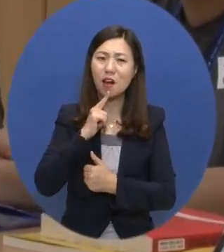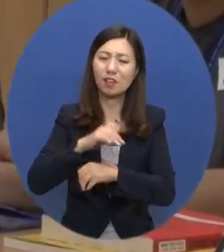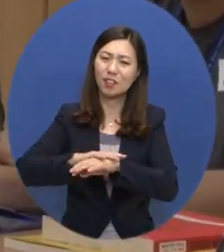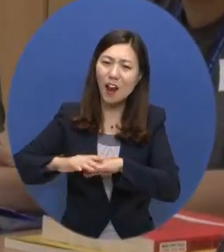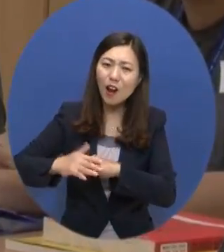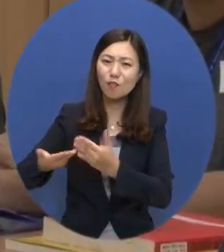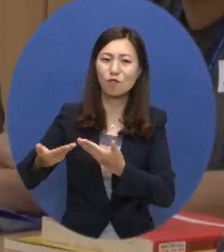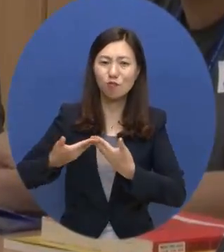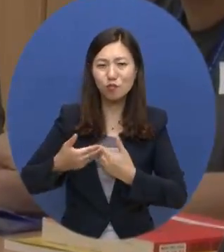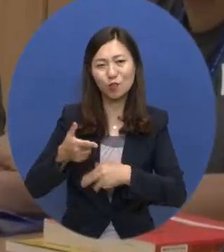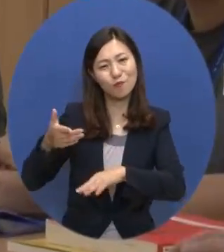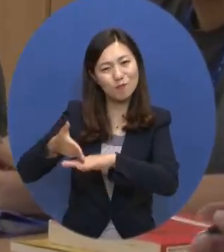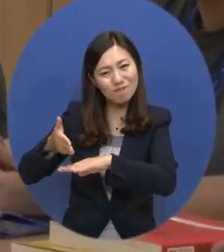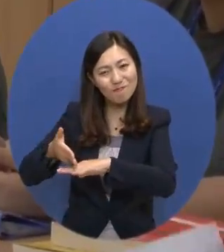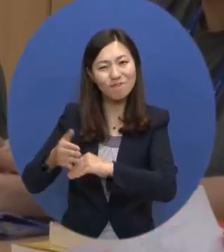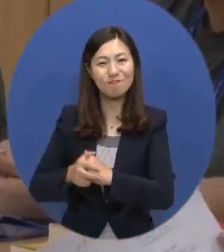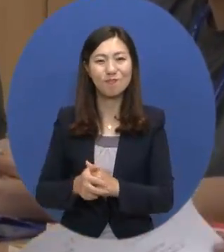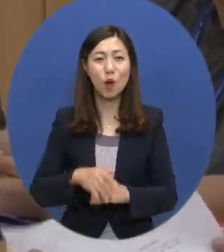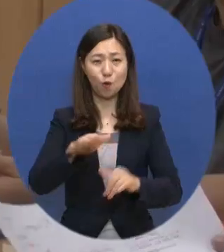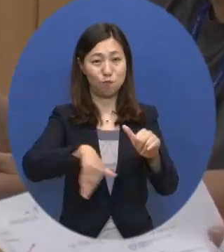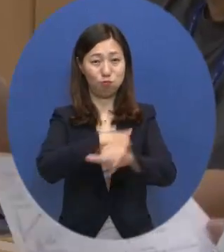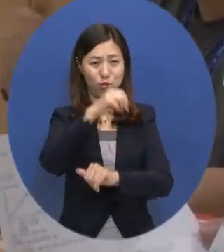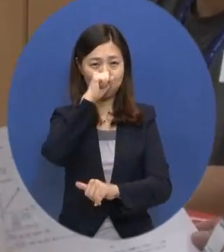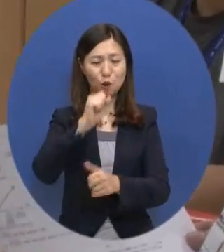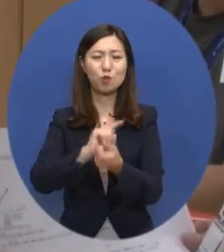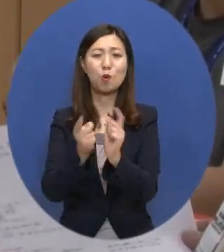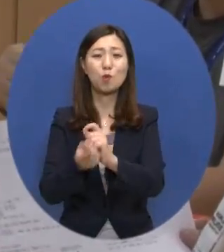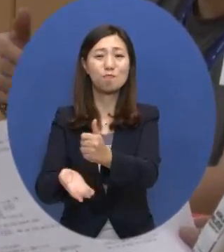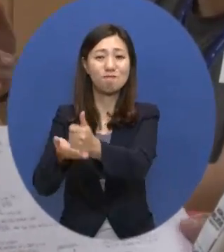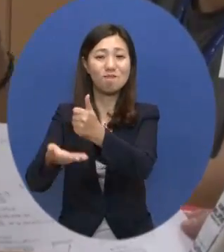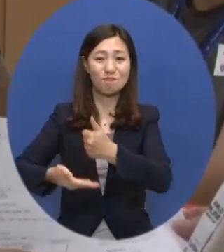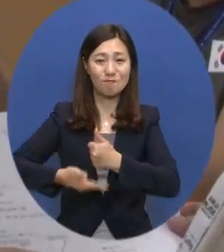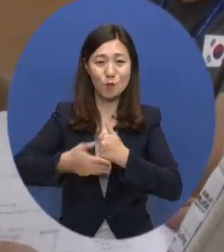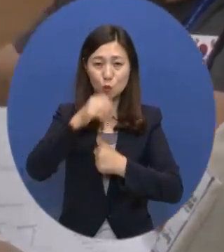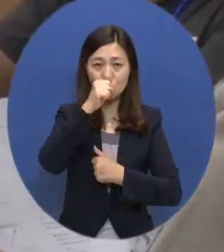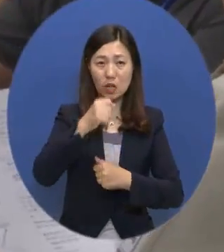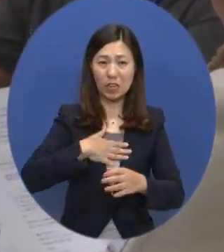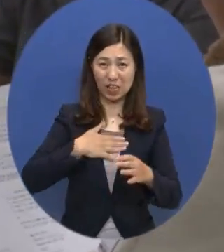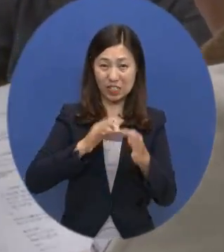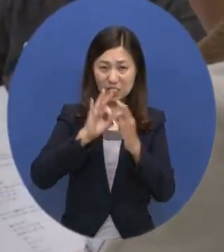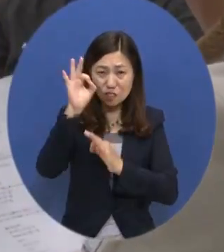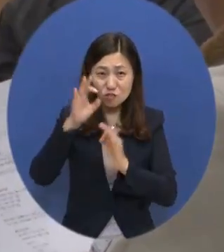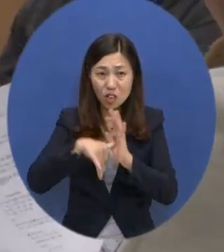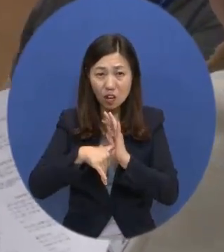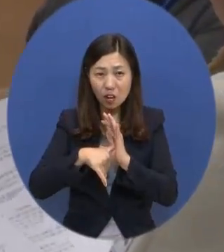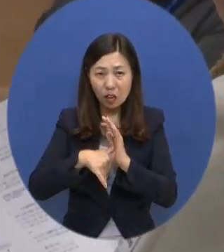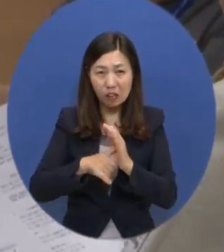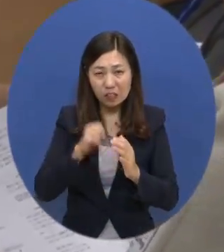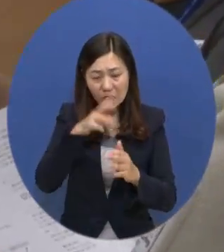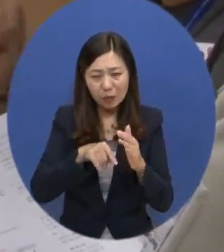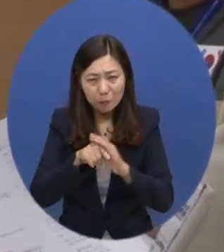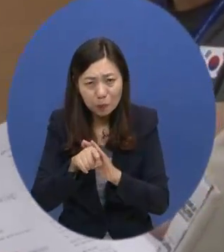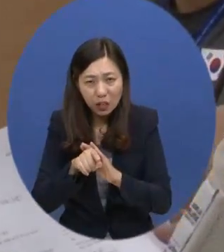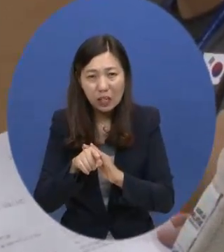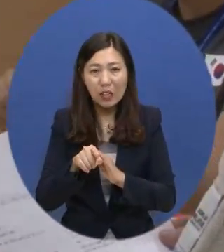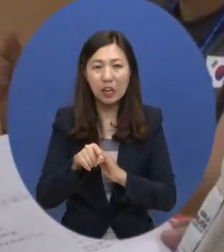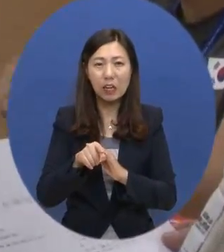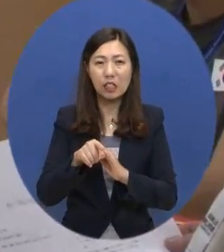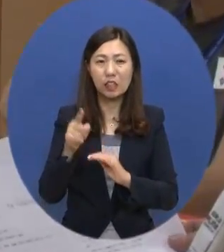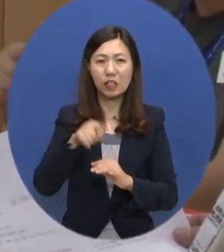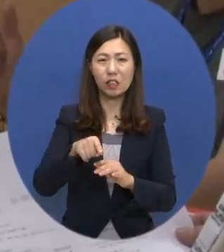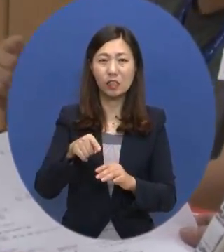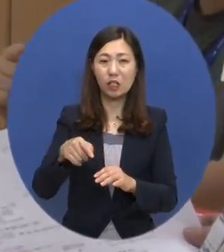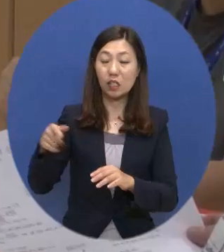이러니까 참 감사합니다. 좋아요. 이 분위기가 좋아요. 칭찬해 주시고. 저도 실수했을 때는 그냥 들어가야 되는데 가드 됐을 때는 재단 씨 클리어